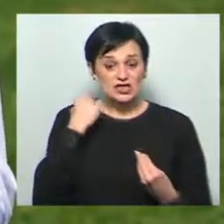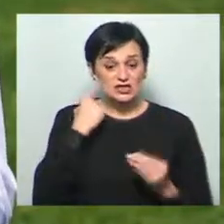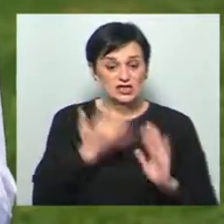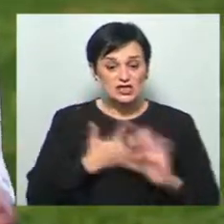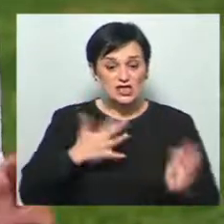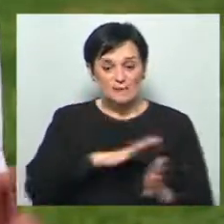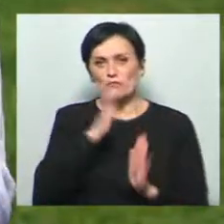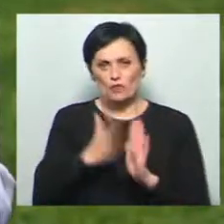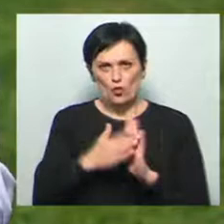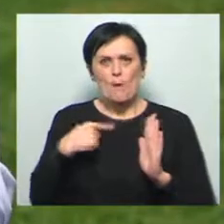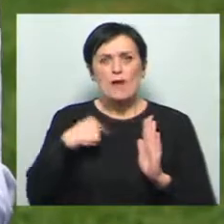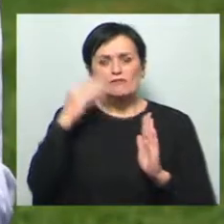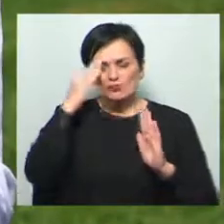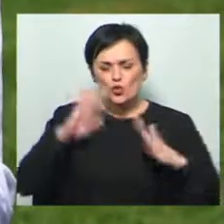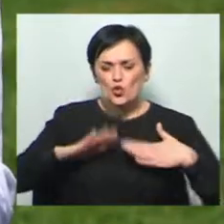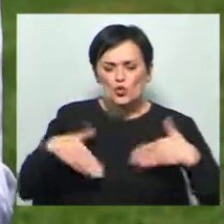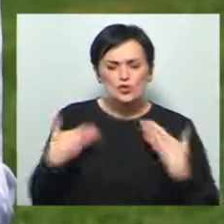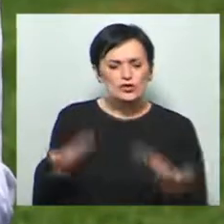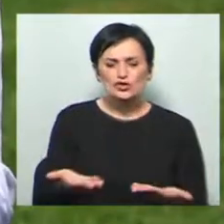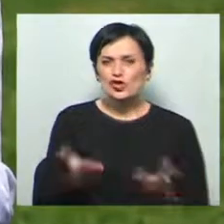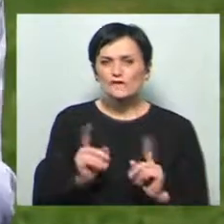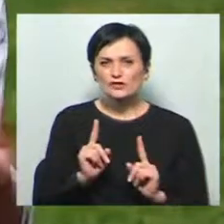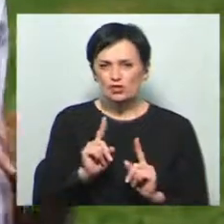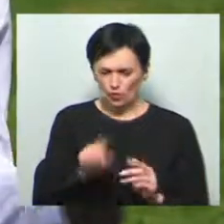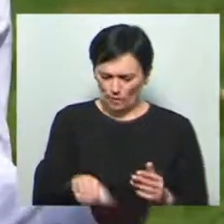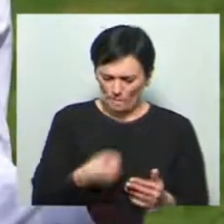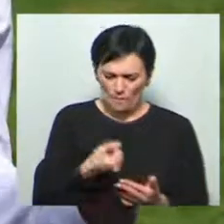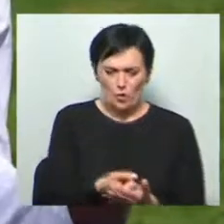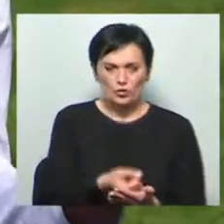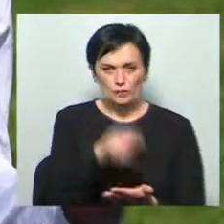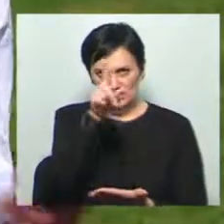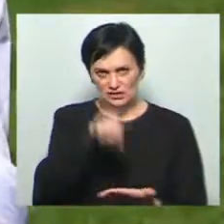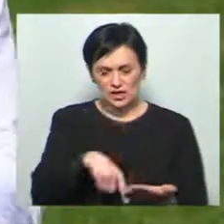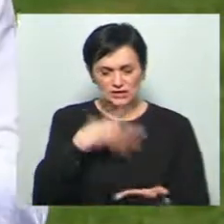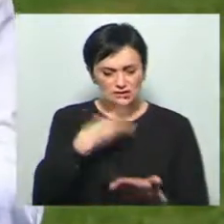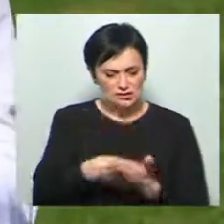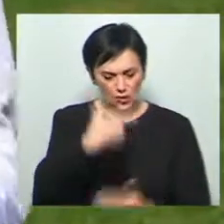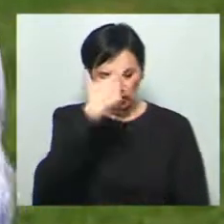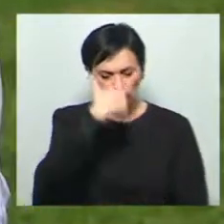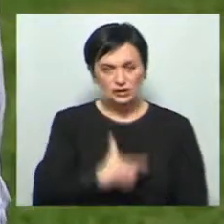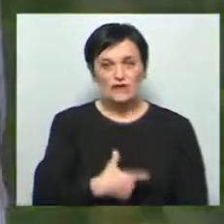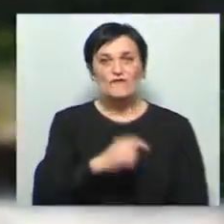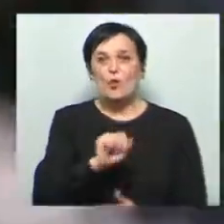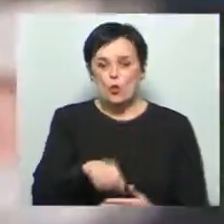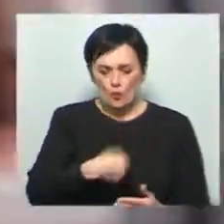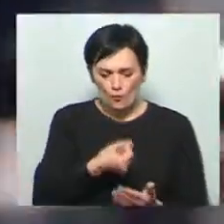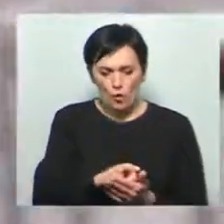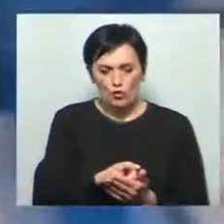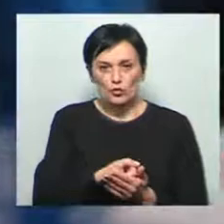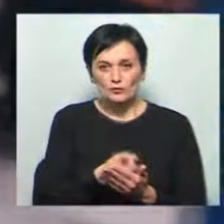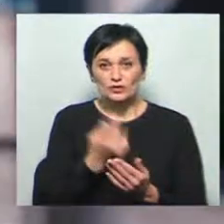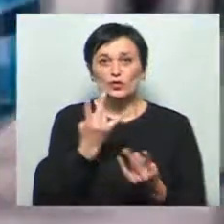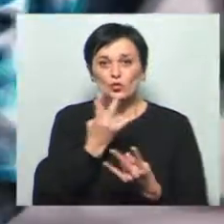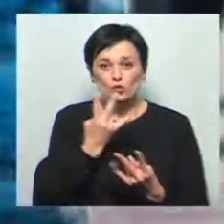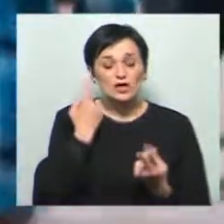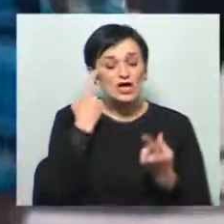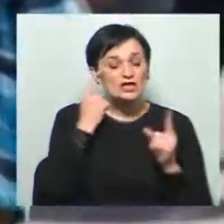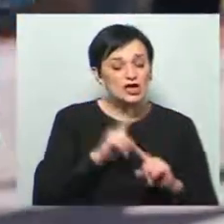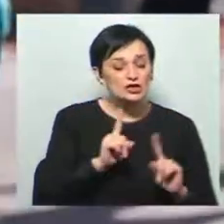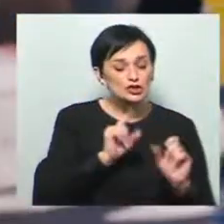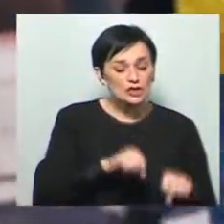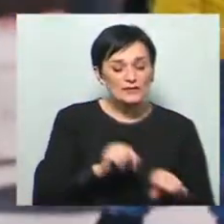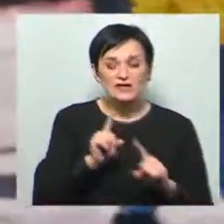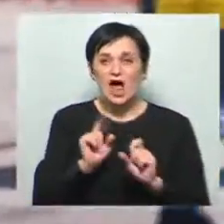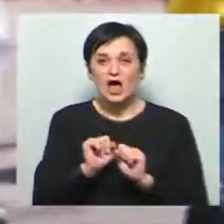ყველაფერს, ურჩევდი იმას, რომ ბოლომდე დარწმუნდნენ საკუთარ თავში და ბოლომდე დააკვირდნენ რა შეუძლიათ და რა არა.